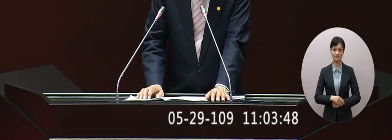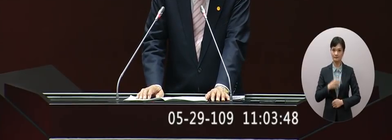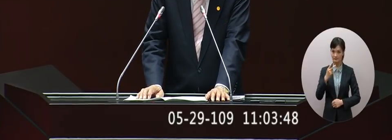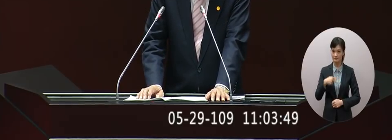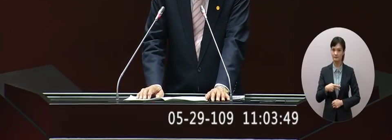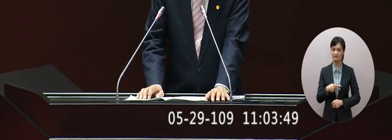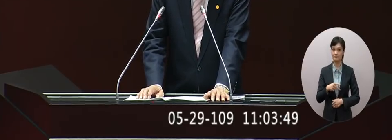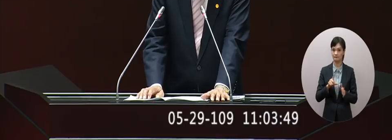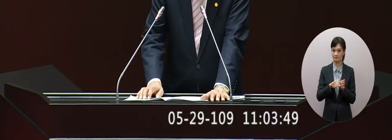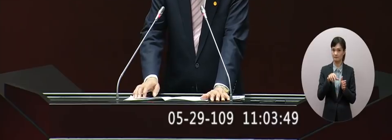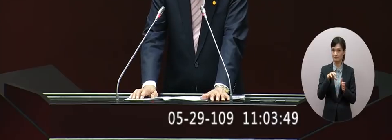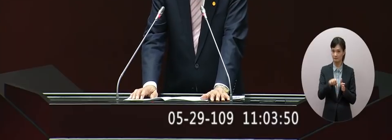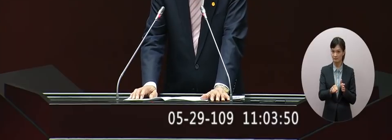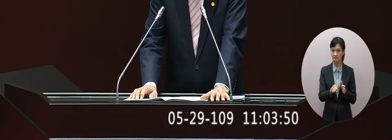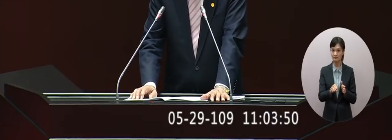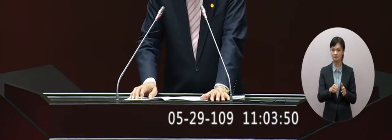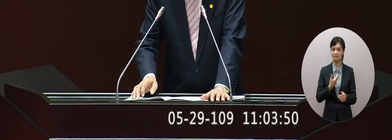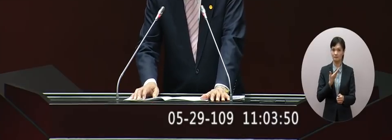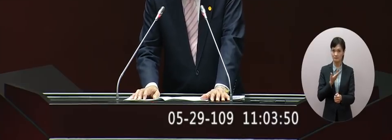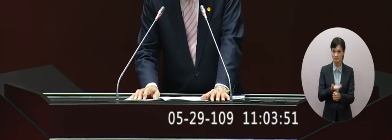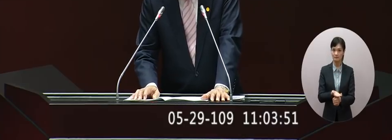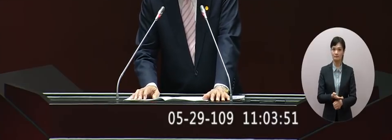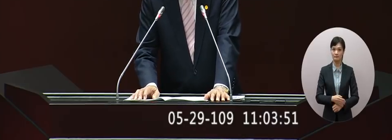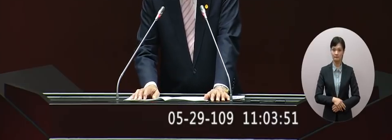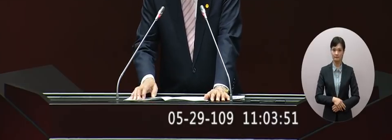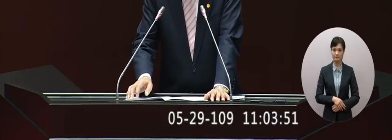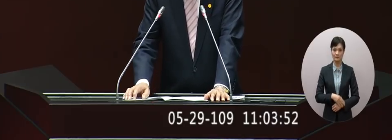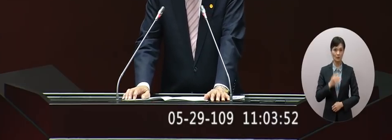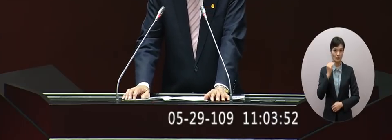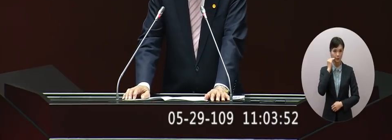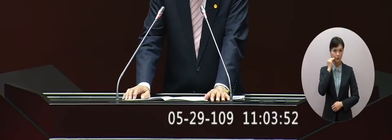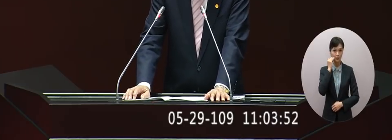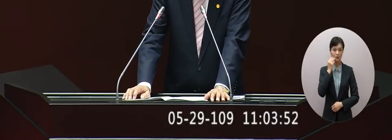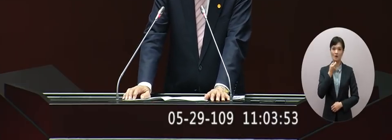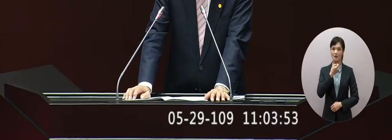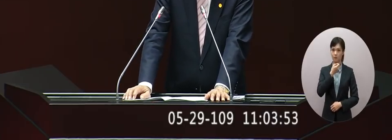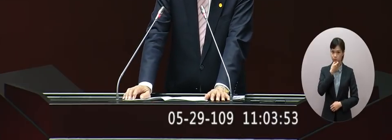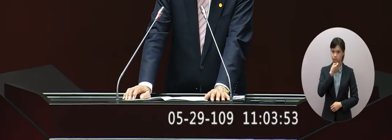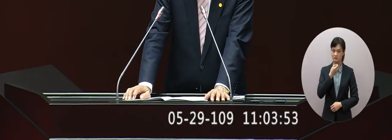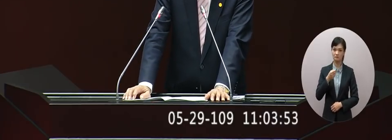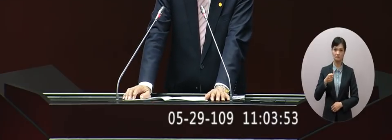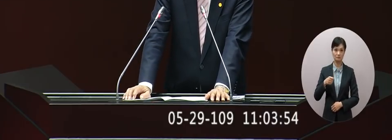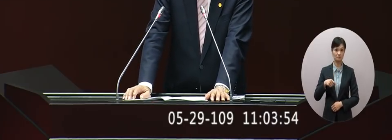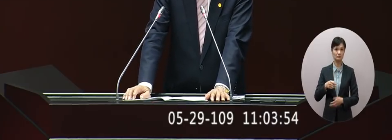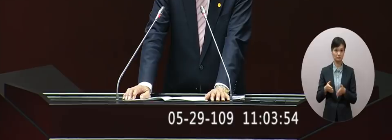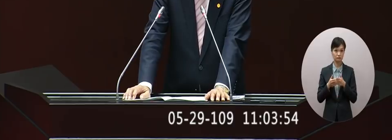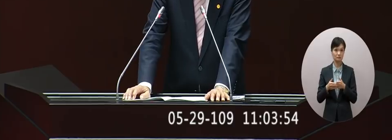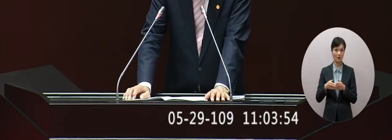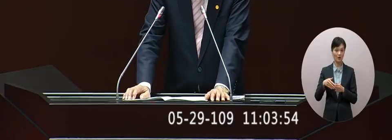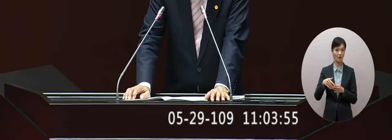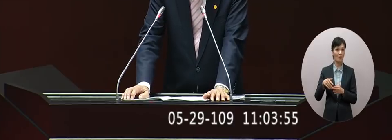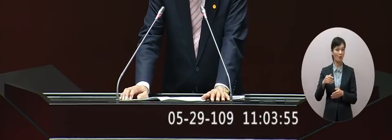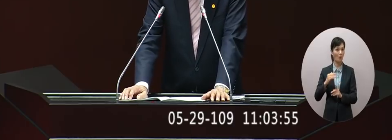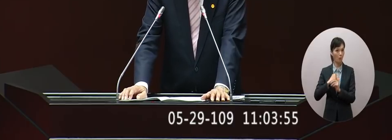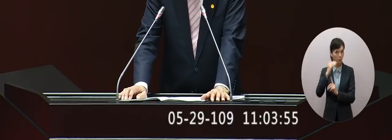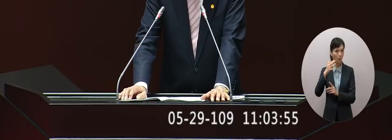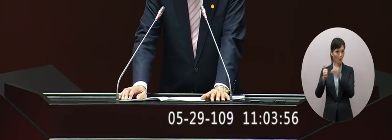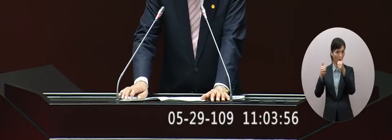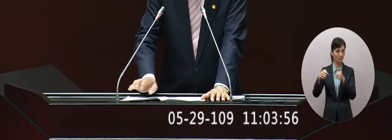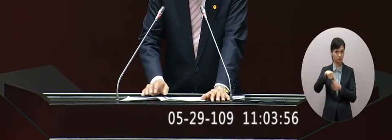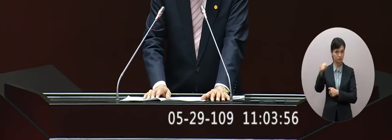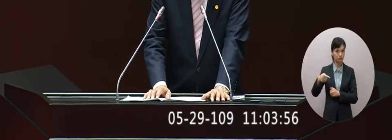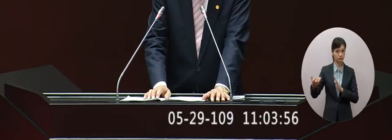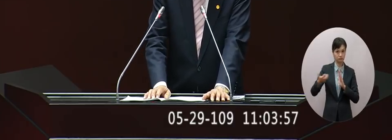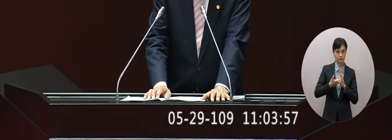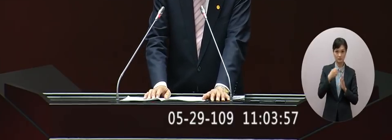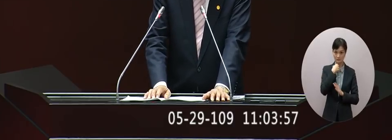会把握机会，让有意愿的高阶人才资金来台。我们